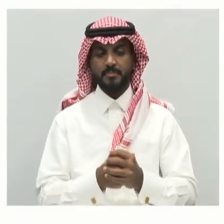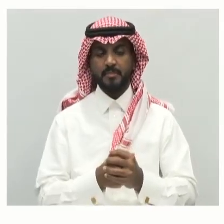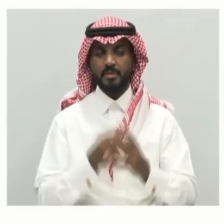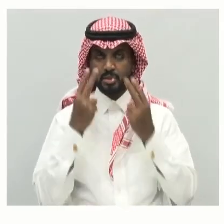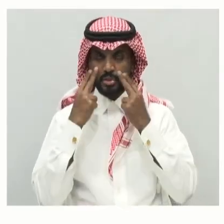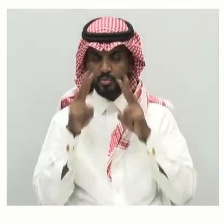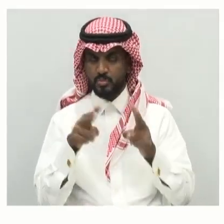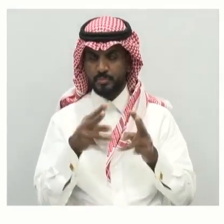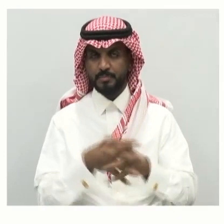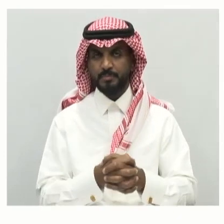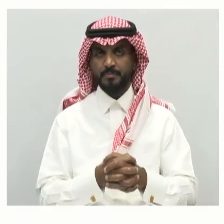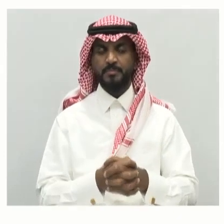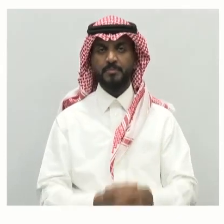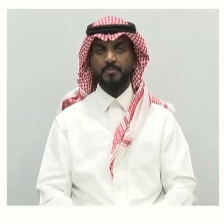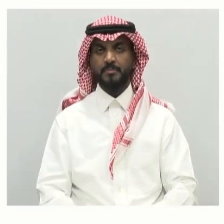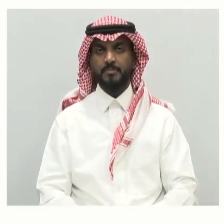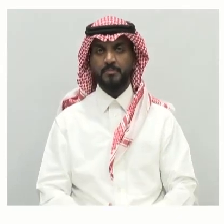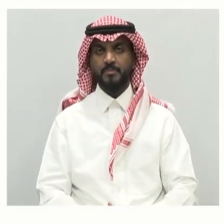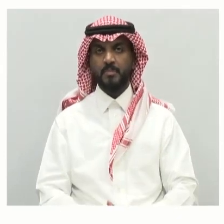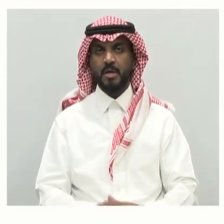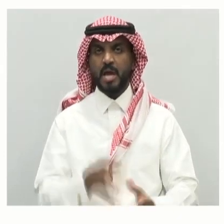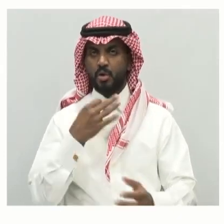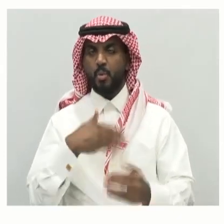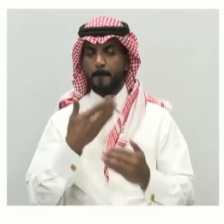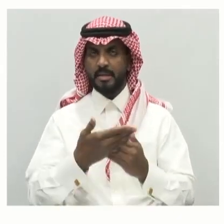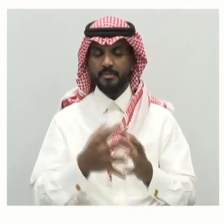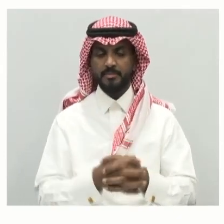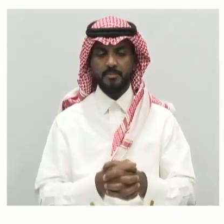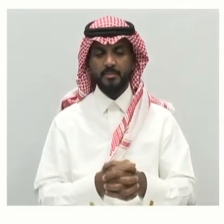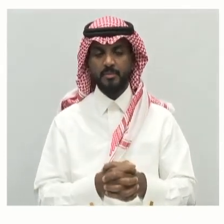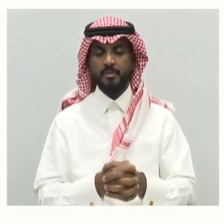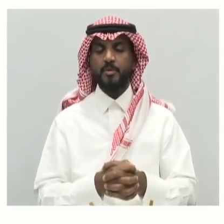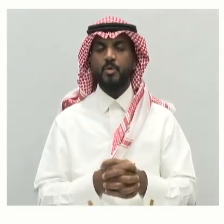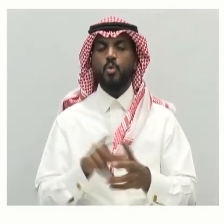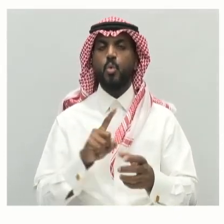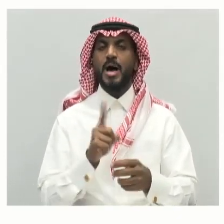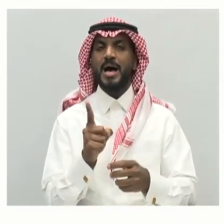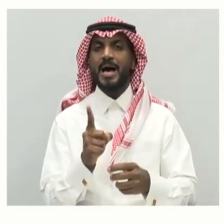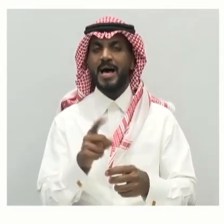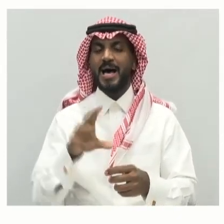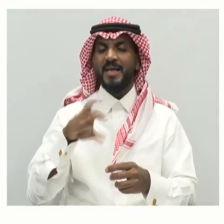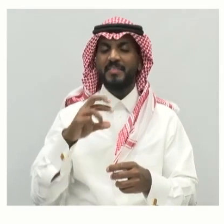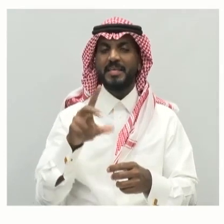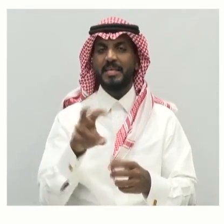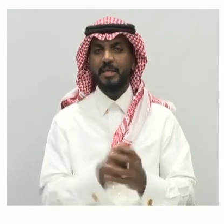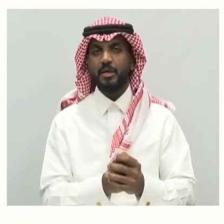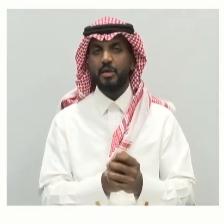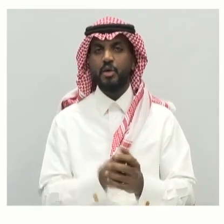شاهدوا معي واستمعوا ثم اقراوا بعدي وهذه اختي